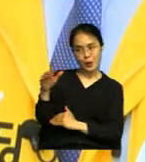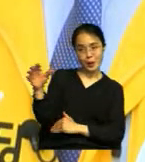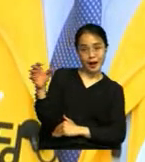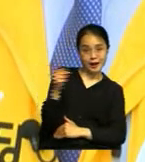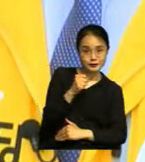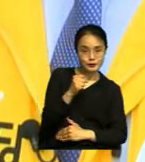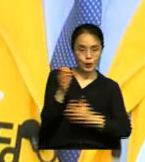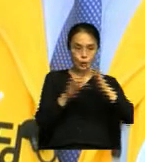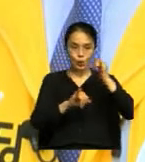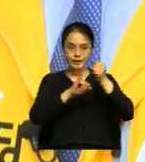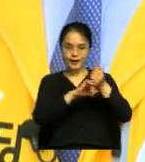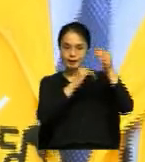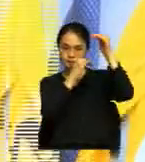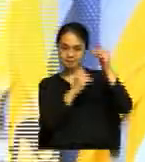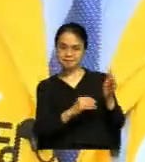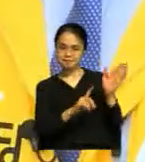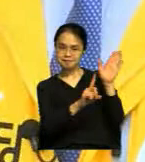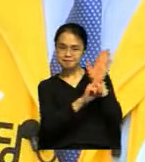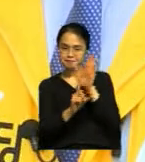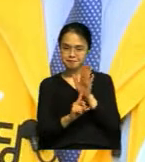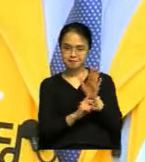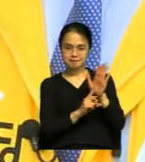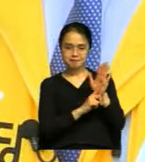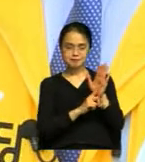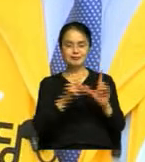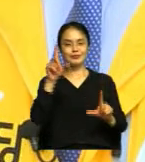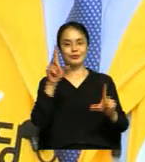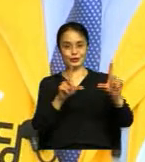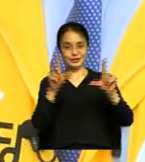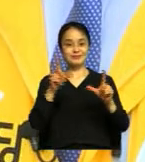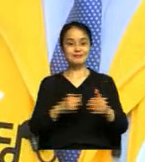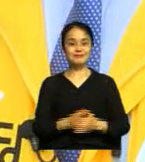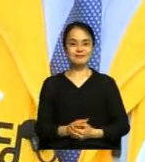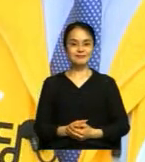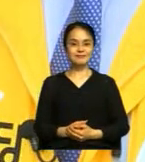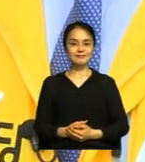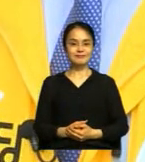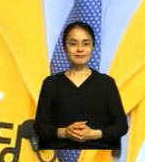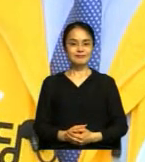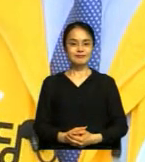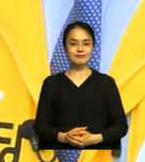표심을 공략하고 있습니다. 딜라이브 서울 경기 케이블 TV 전병천입니다.